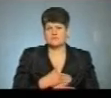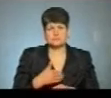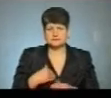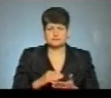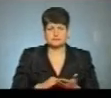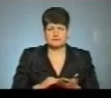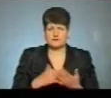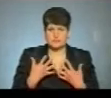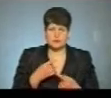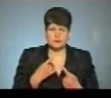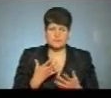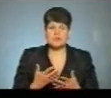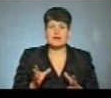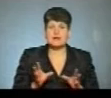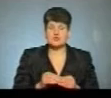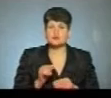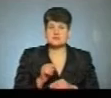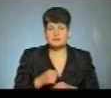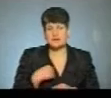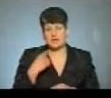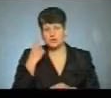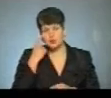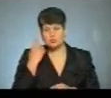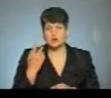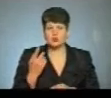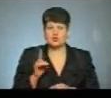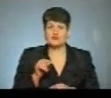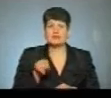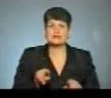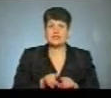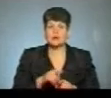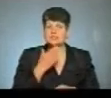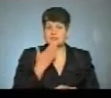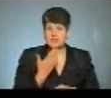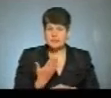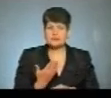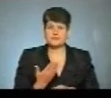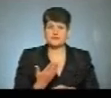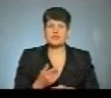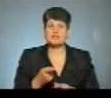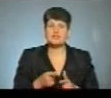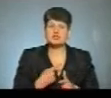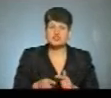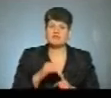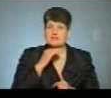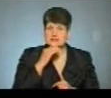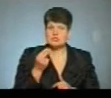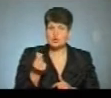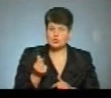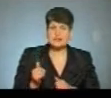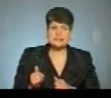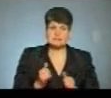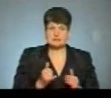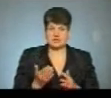що ми говорили. Разом з тим, я думаю, що ви також питаєте в тому сенсі, чи вистачить коштів на